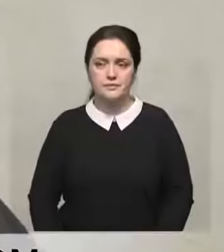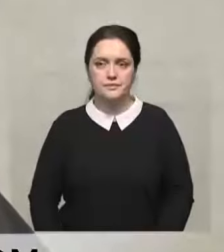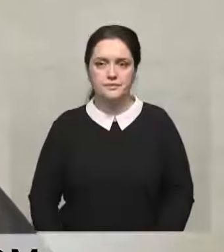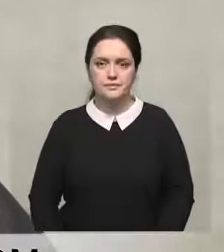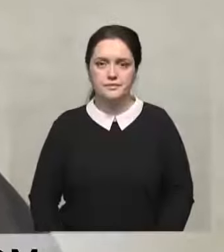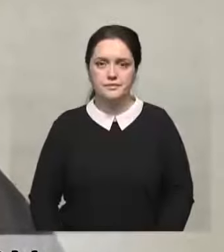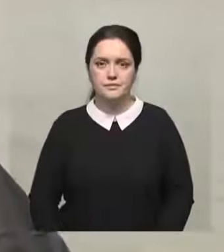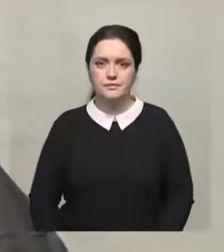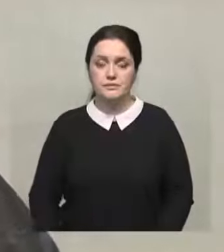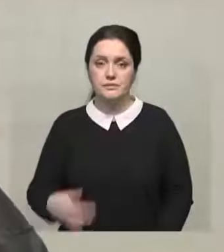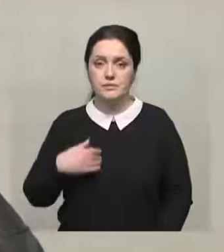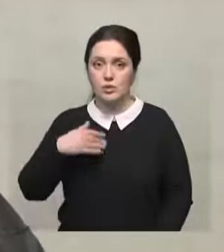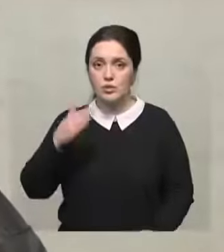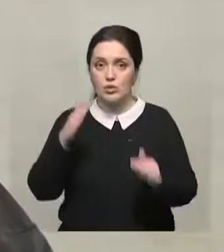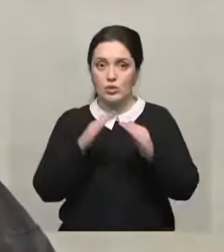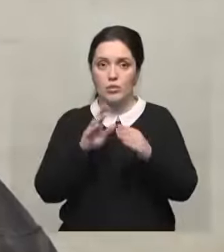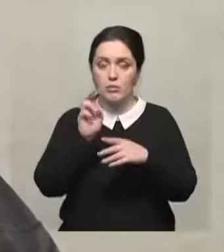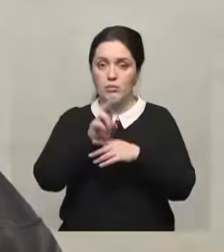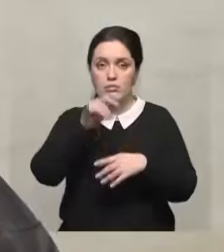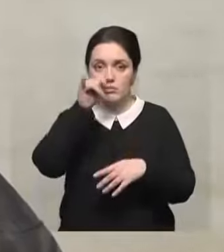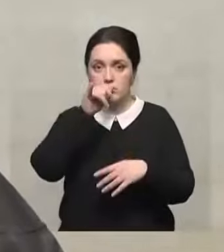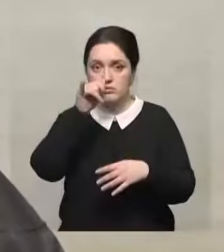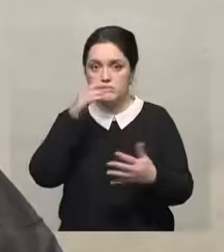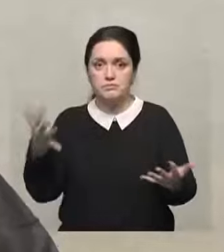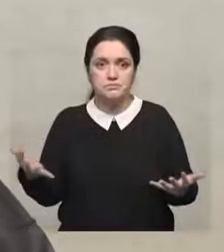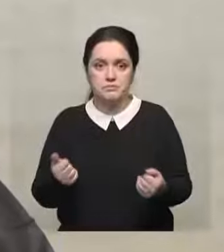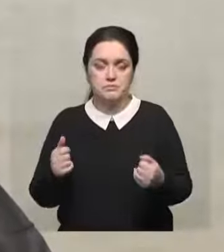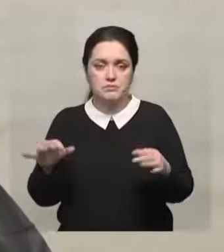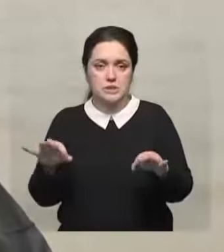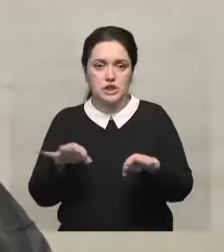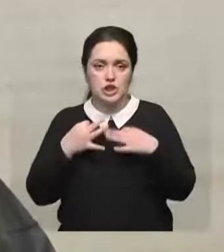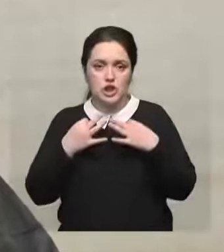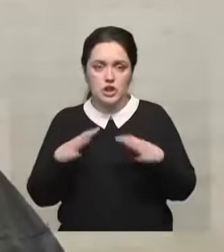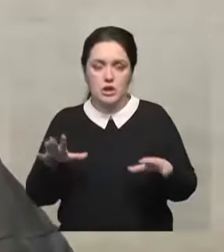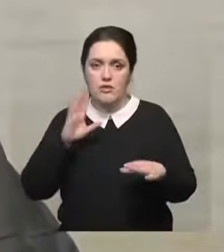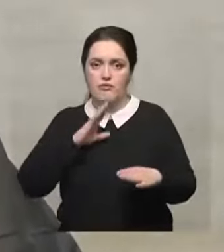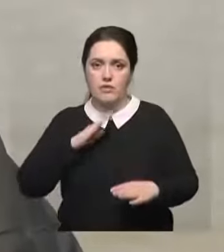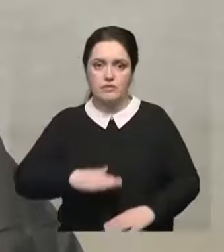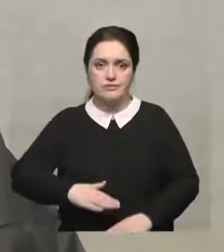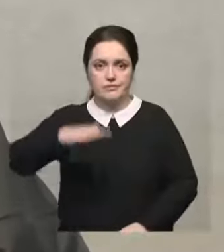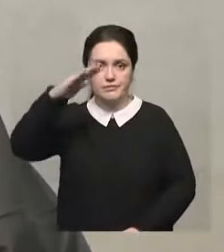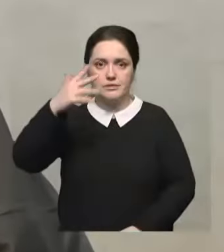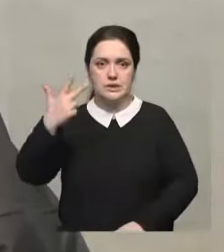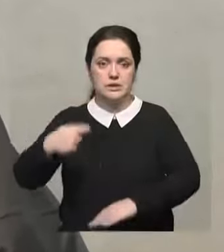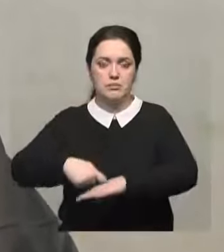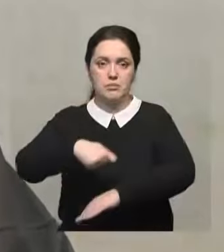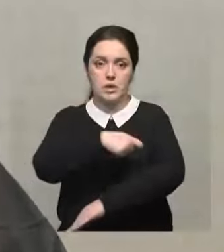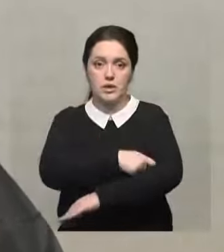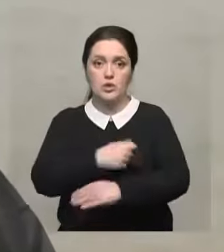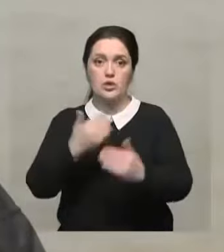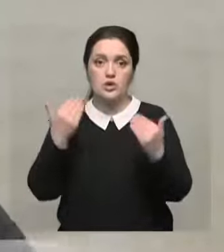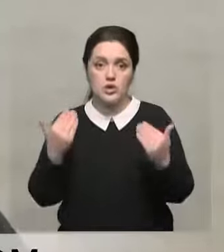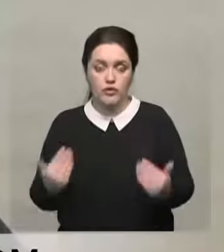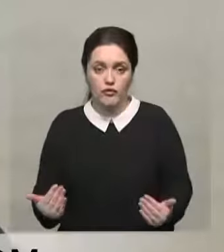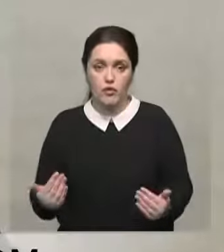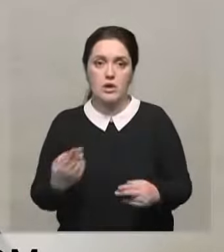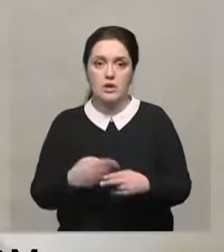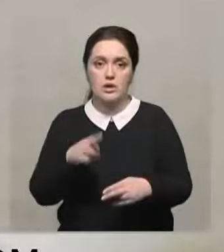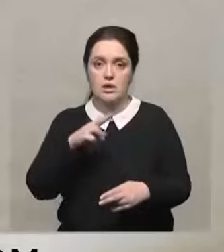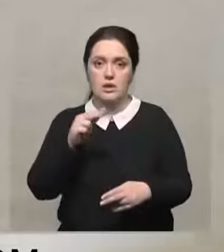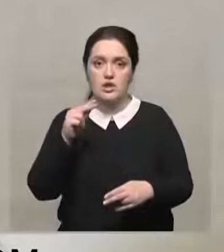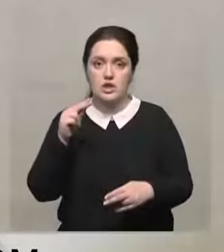Несколько дней не мог попасть к себе домой. Спасатели не подпускали, так как вода местами достигала 3 метров. Только сегодня сотрудники